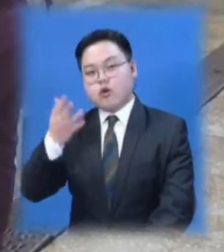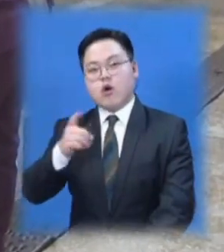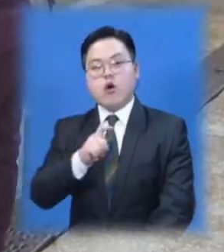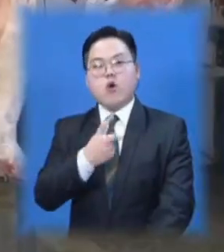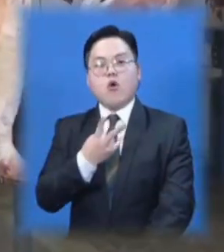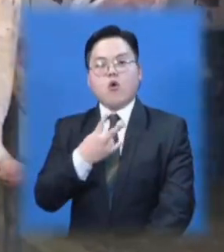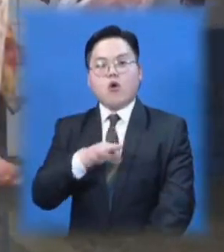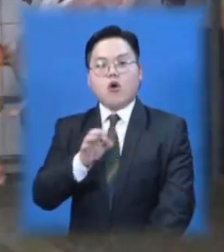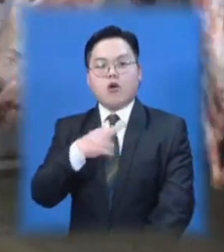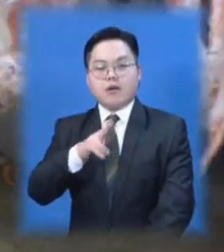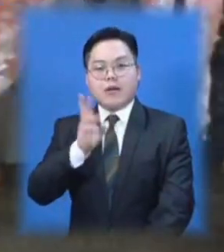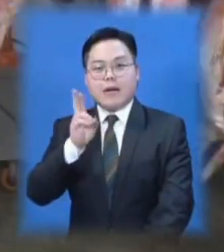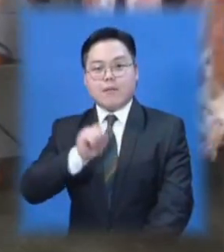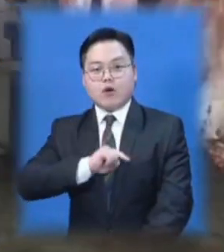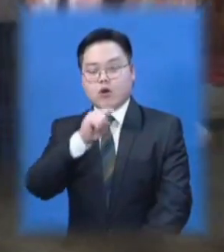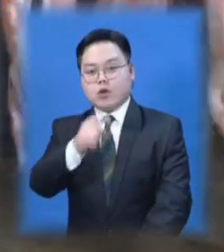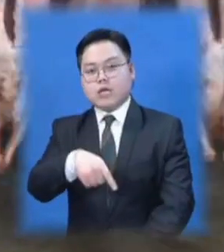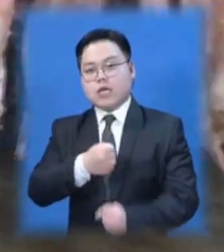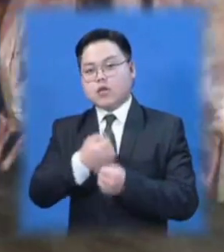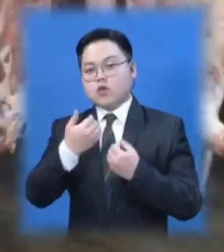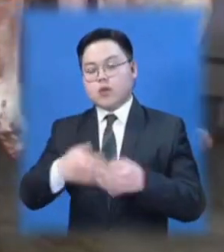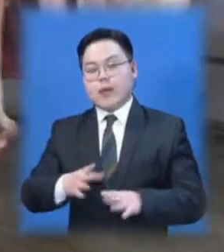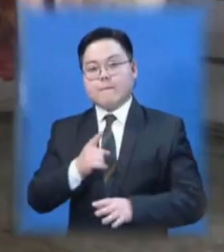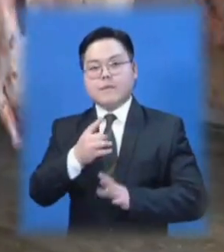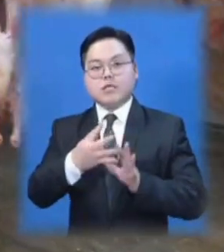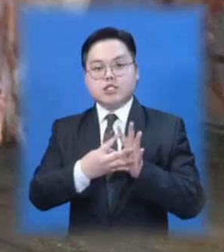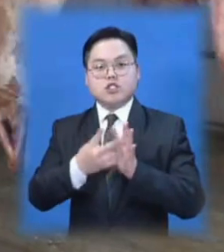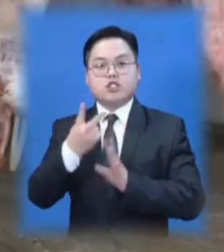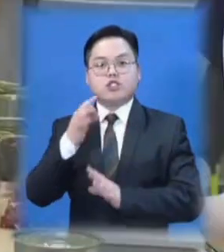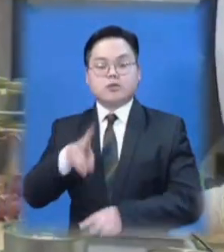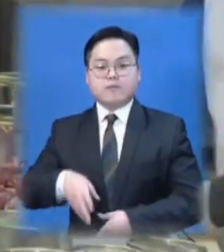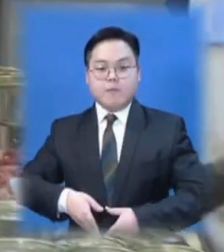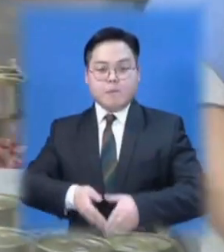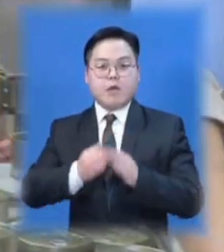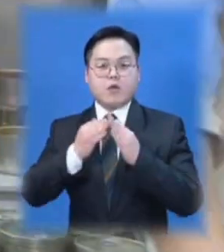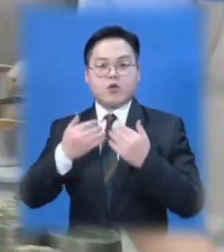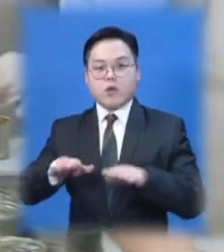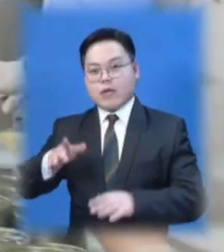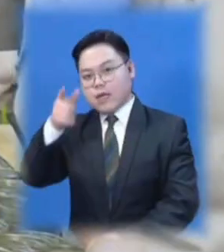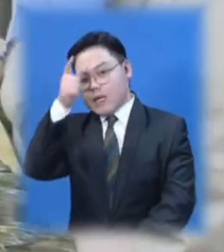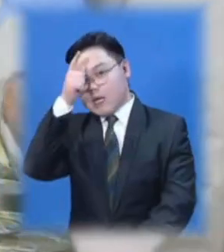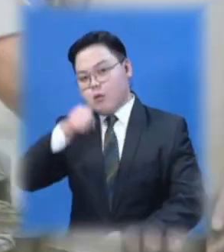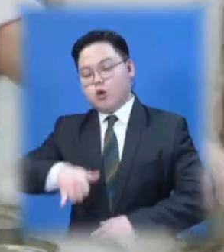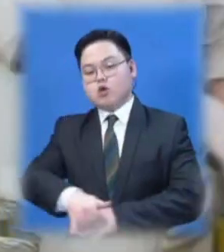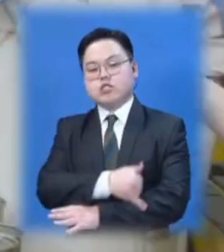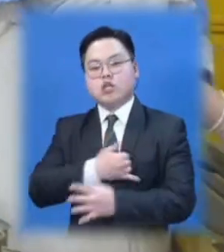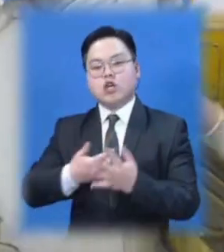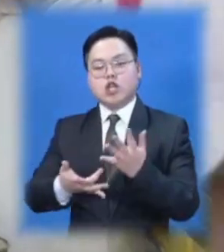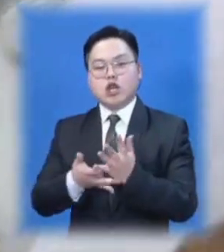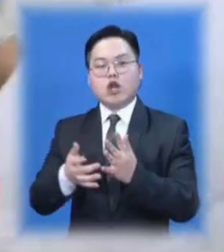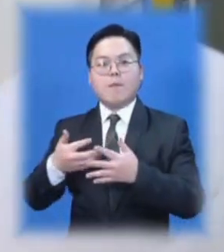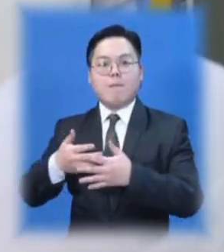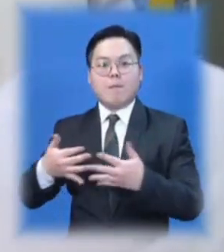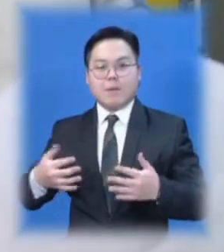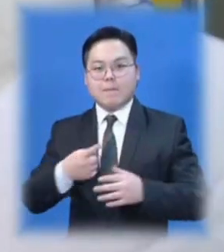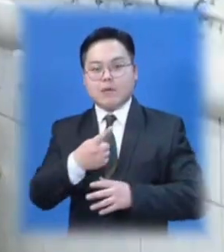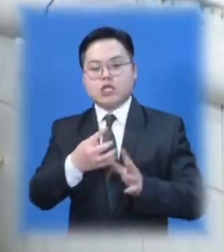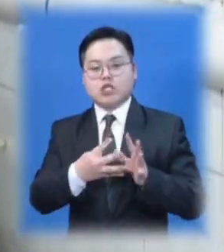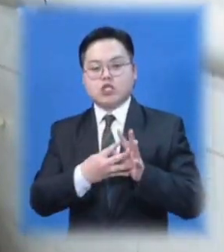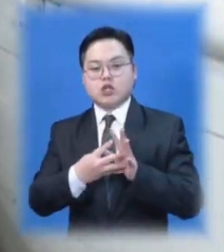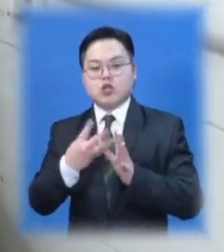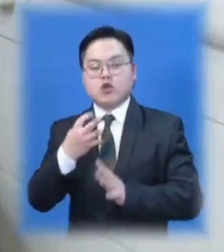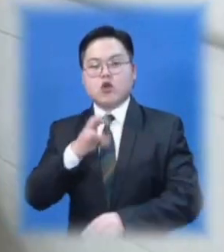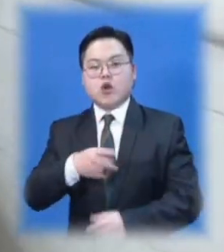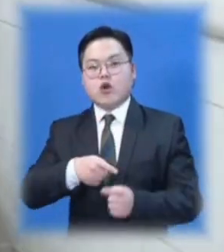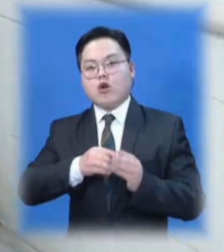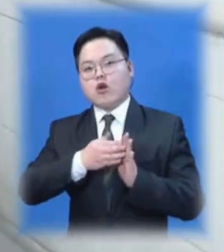компанид ажиллаа. Тус компани 1992 онд байгуулагдсан. Холбооны бүгд нэр Герман улсын тоног төхөөрөмж технологиор 1994 оноос